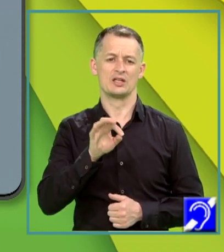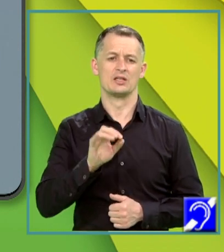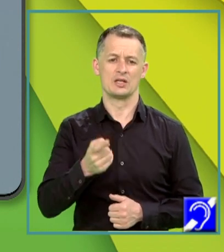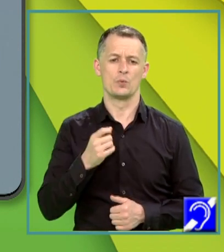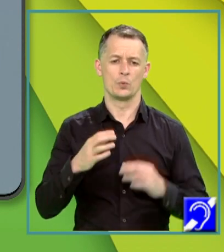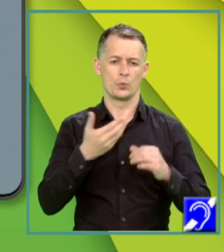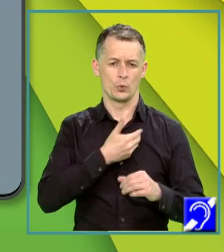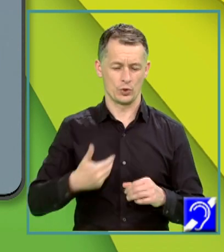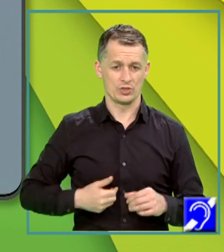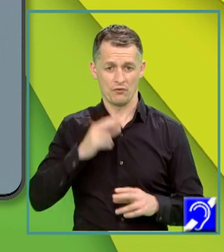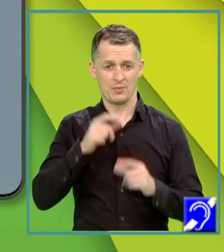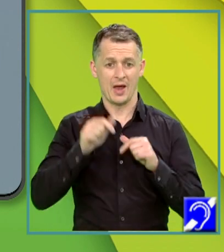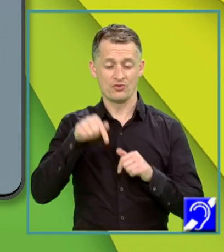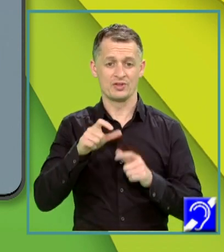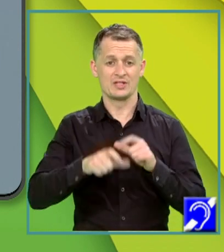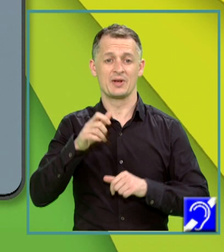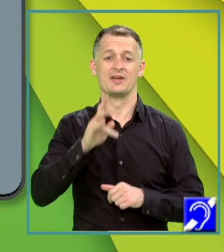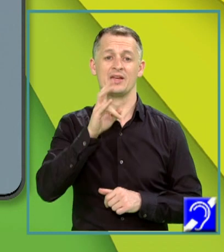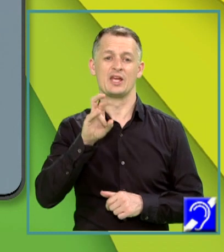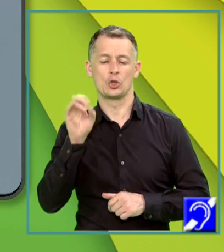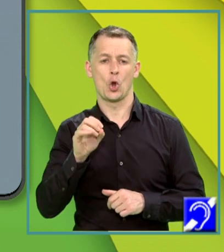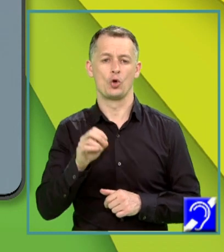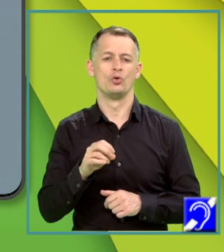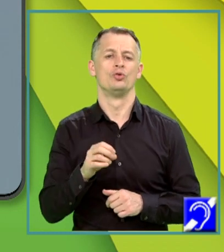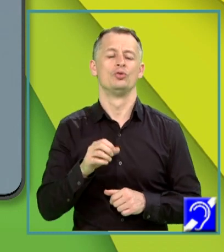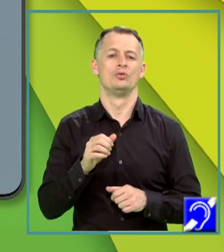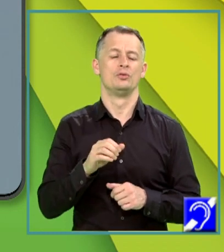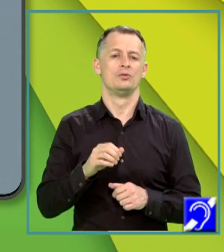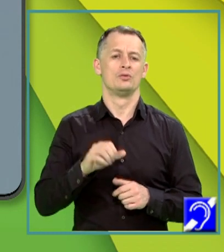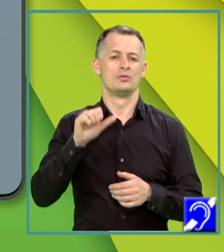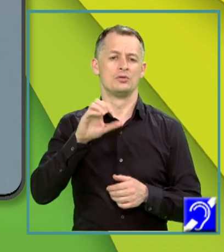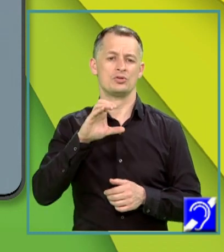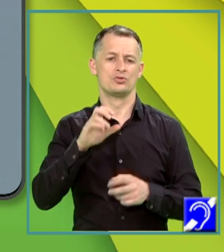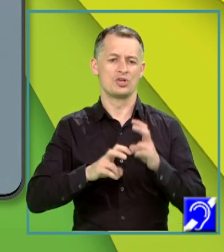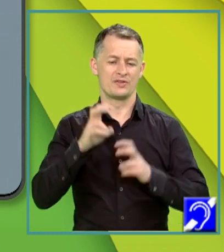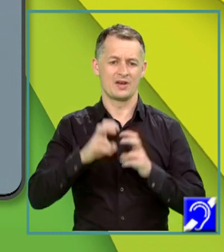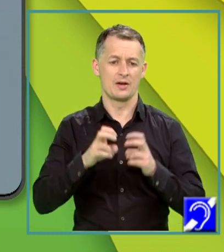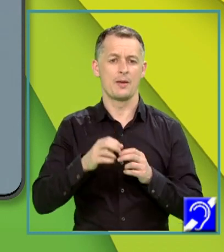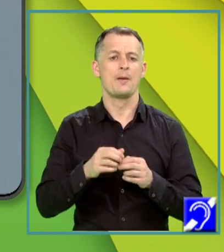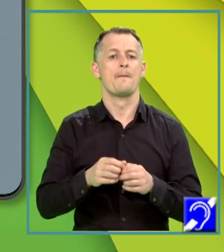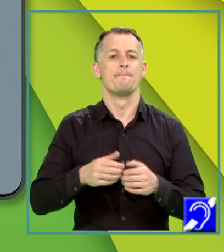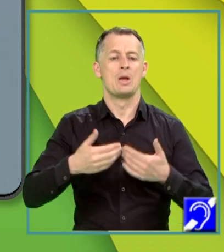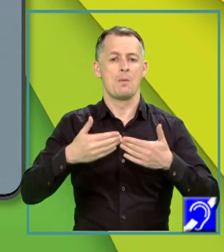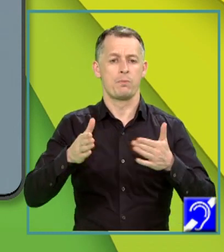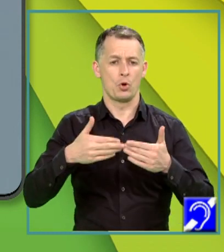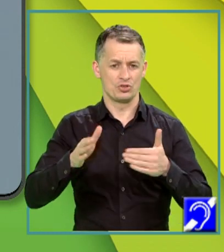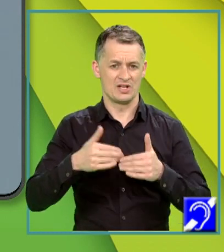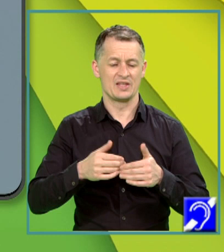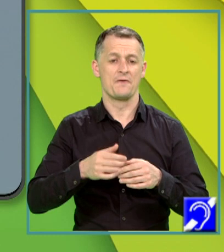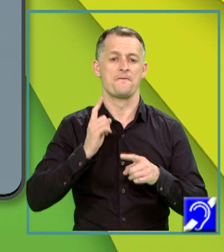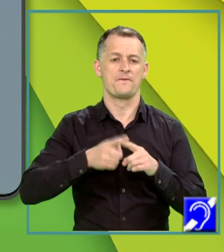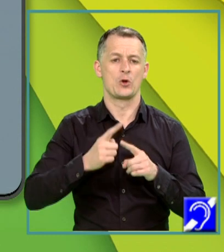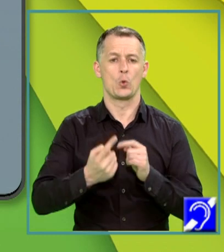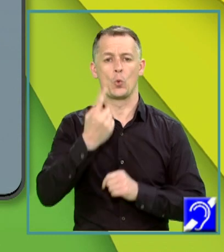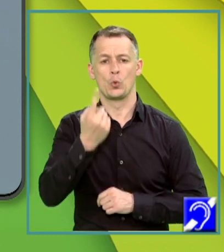discutăm aici și despre hidrocentralele Porțile de Fier 1 și 2 pe Dunăre de asemenea Vidraru pe Argeș